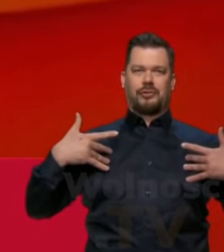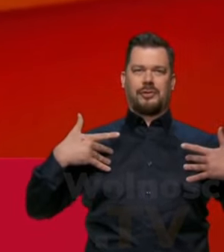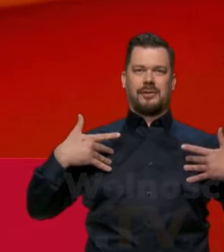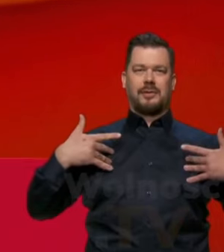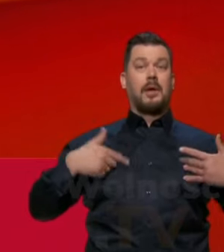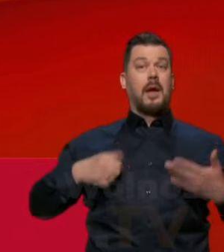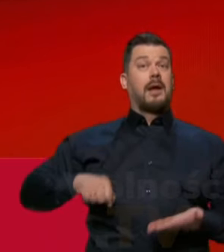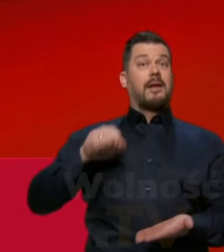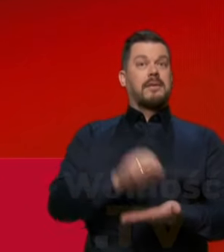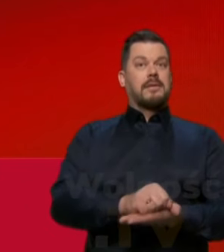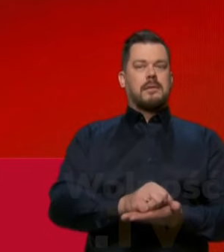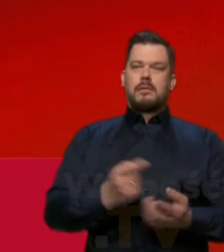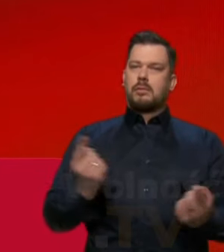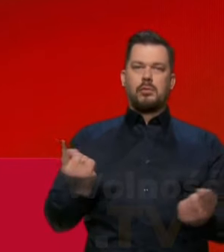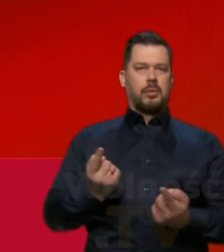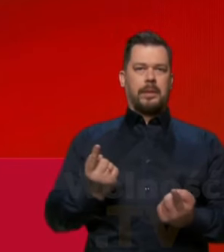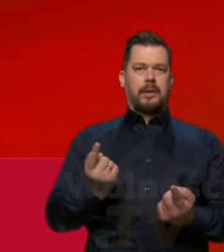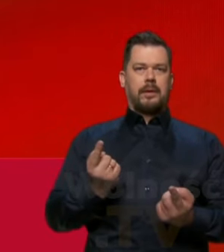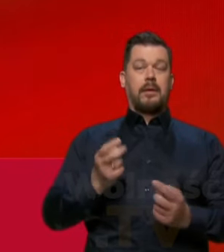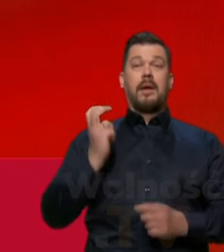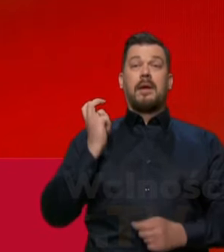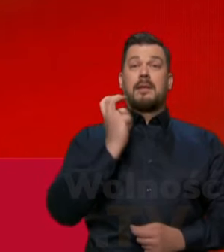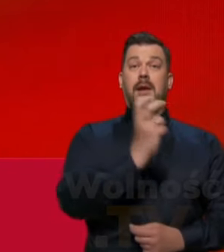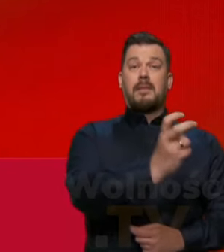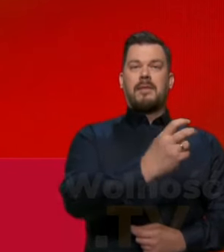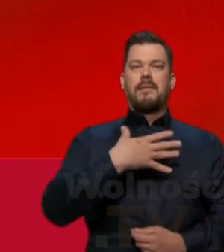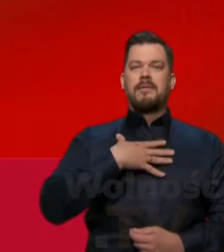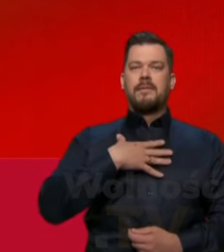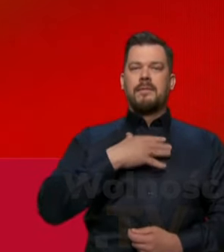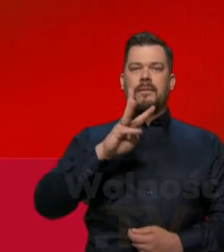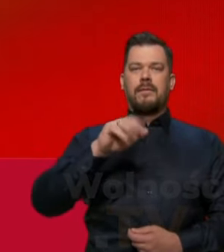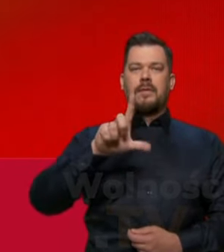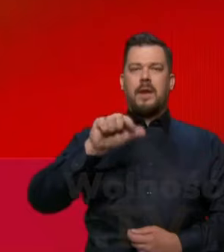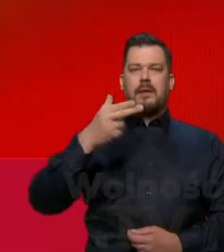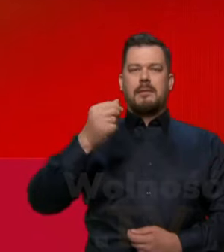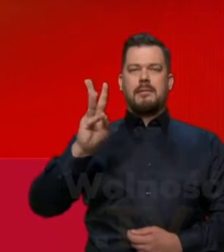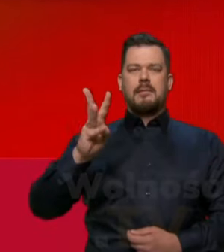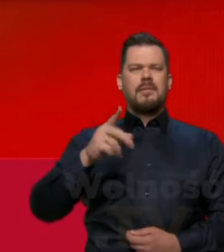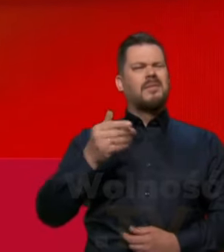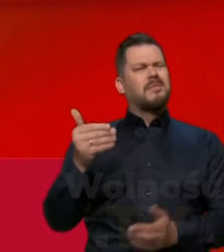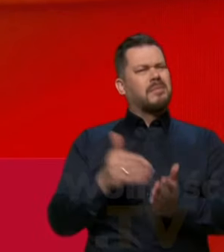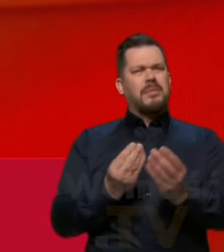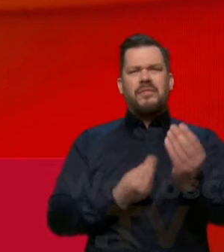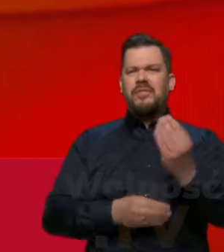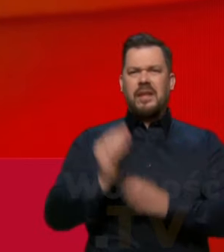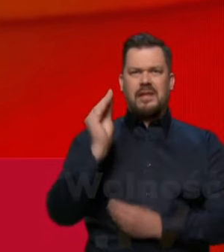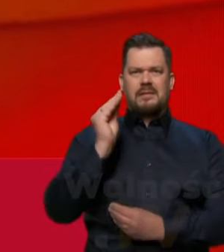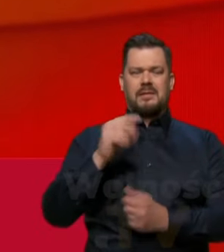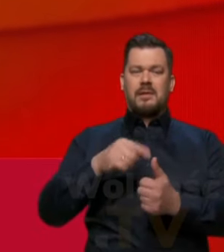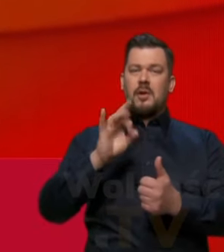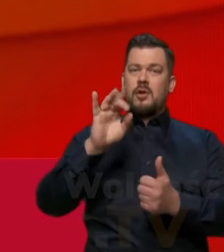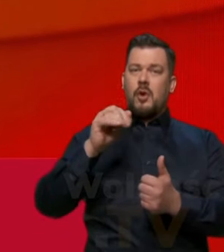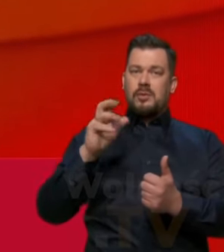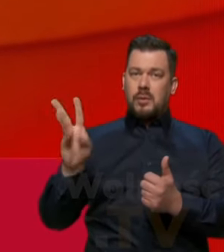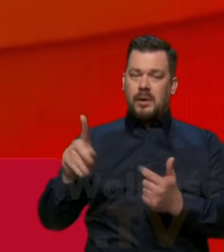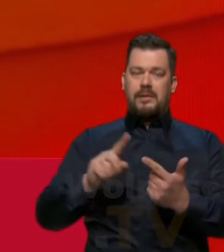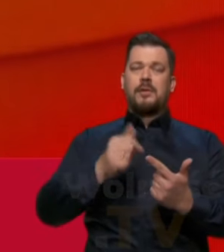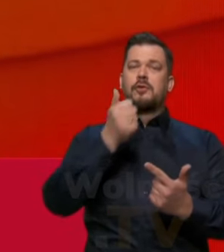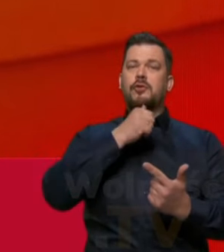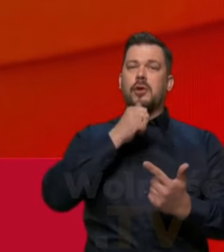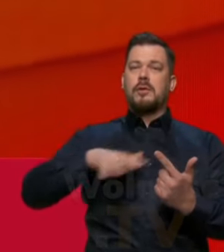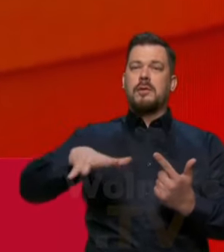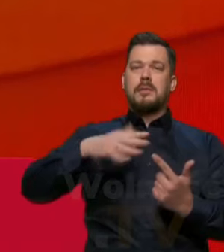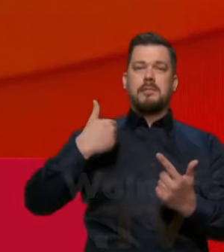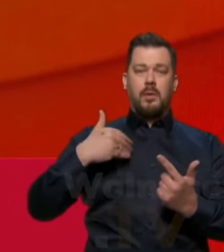w metro. Super, że jest tramwaj na Wilanów, ale potrzebujemy tego więcej. Więcej tramwajów. Na Gocław czeka tramwaj, na Zieloną